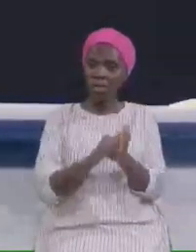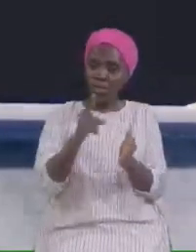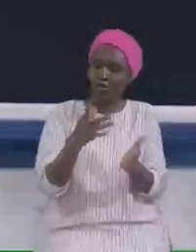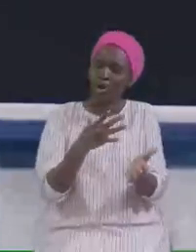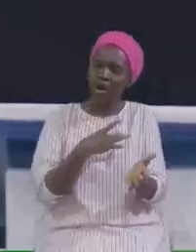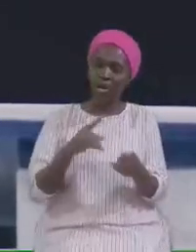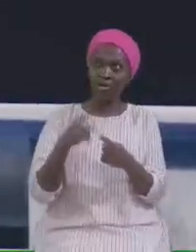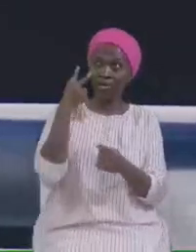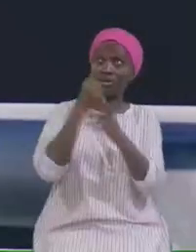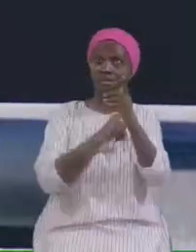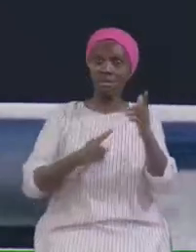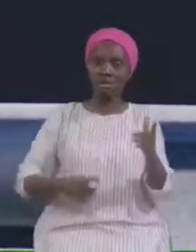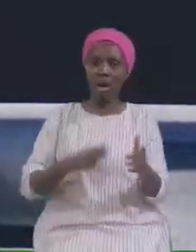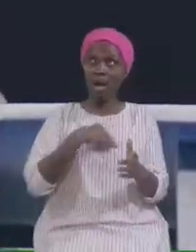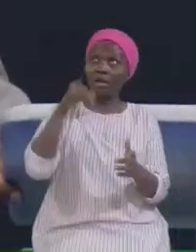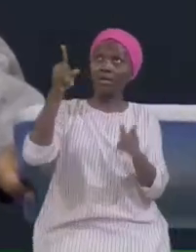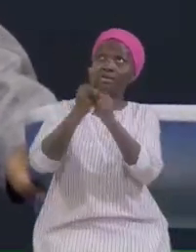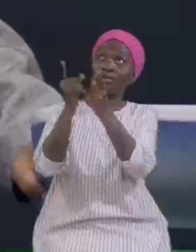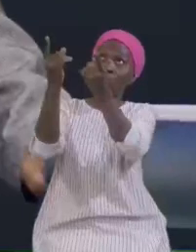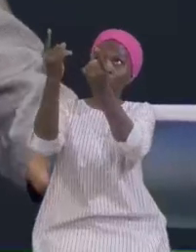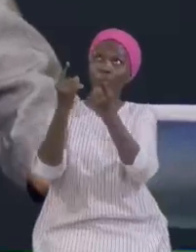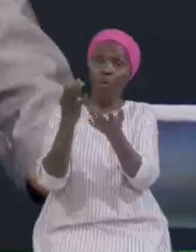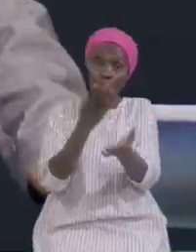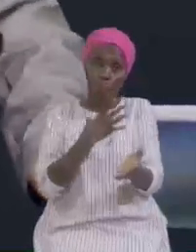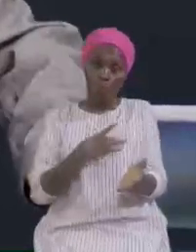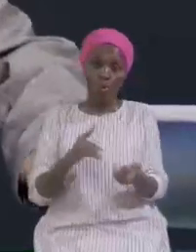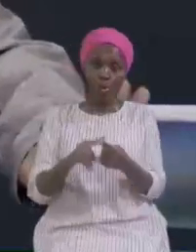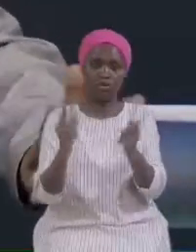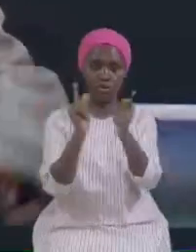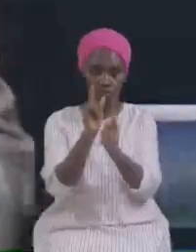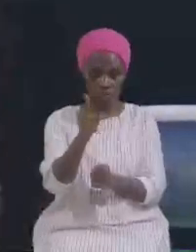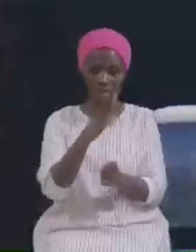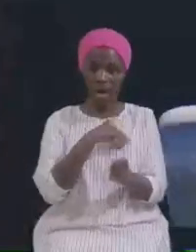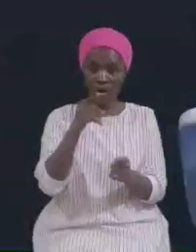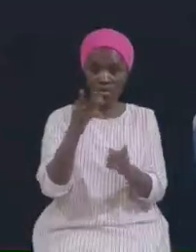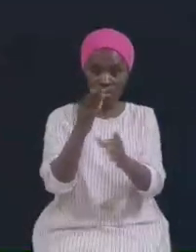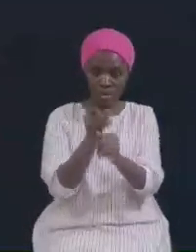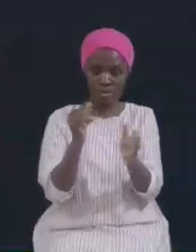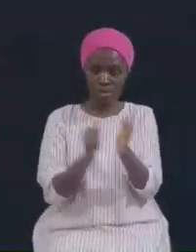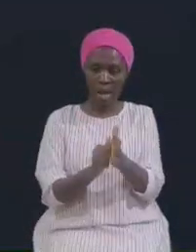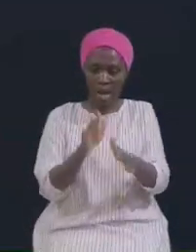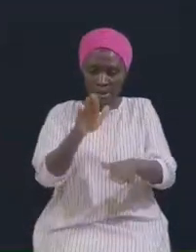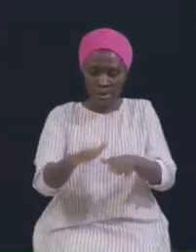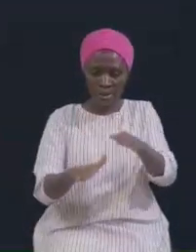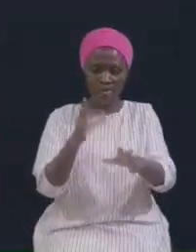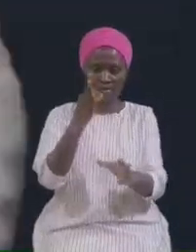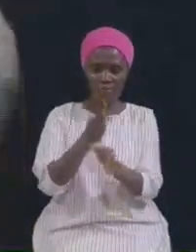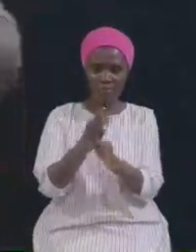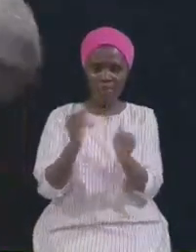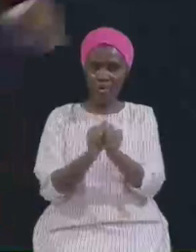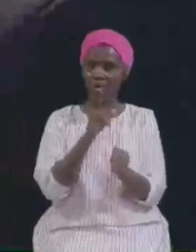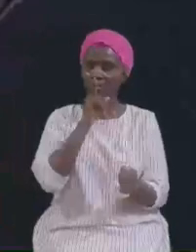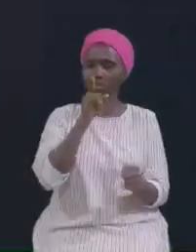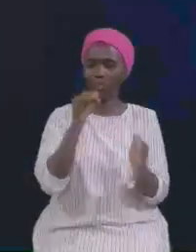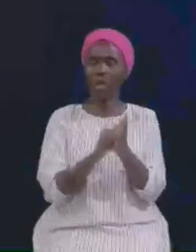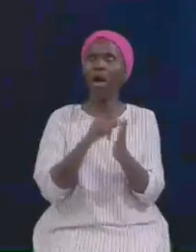Seigneur. Et le Seigneur veut t'atteindre. Et tu fais ce pas de foi avec l'assurance que c'est une fois que je le vois ce soir et je